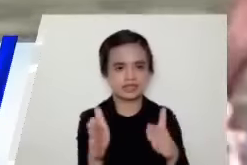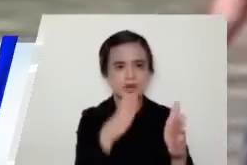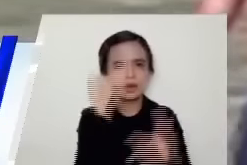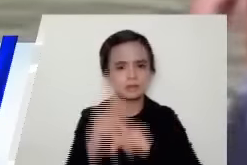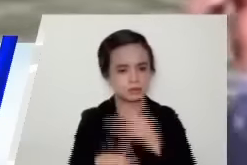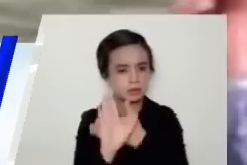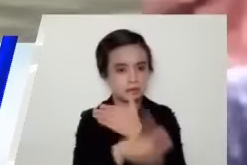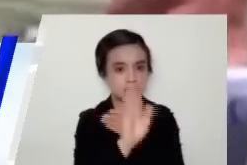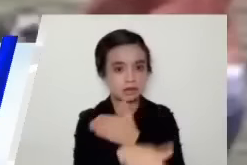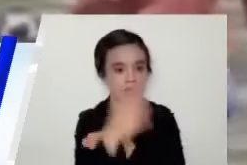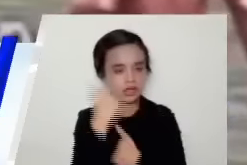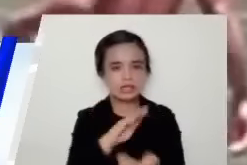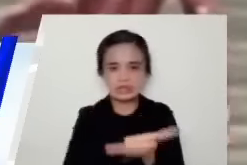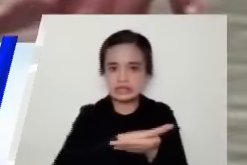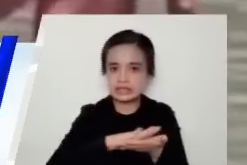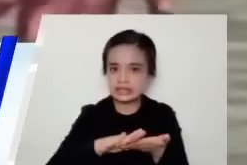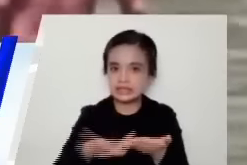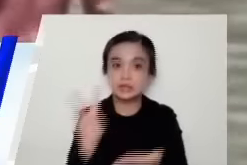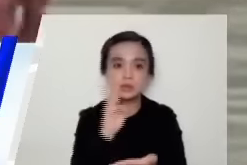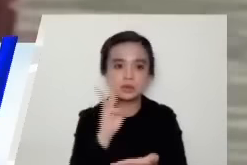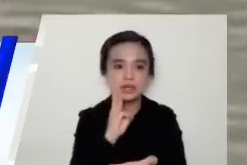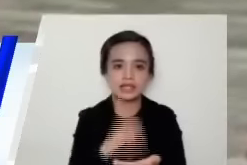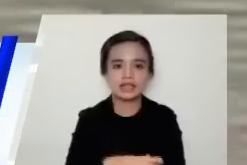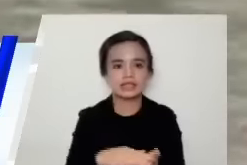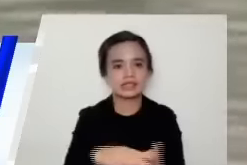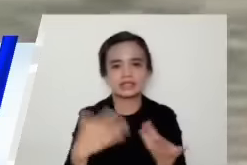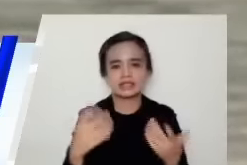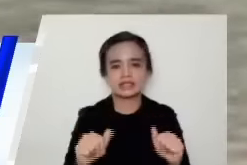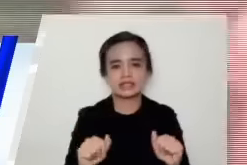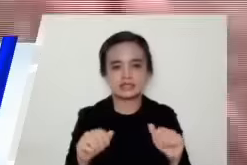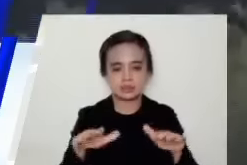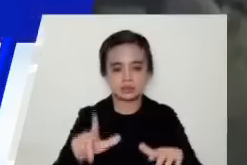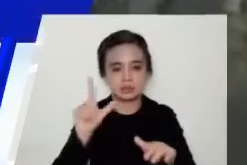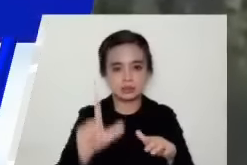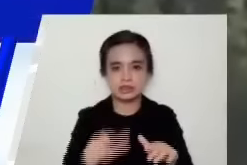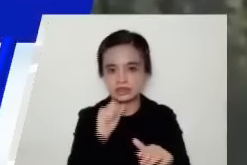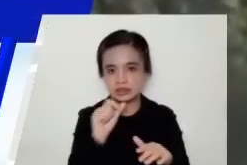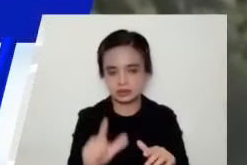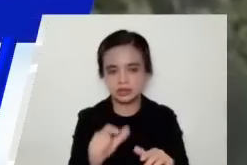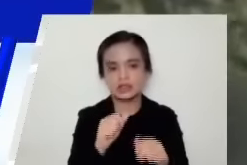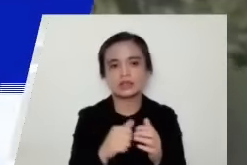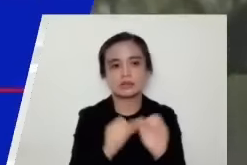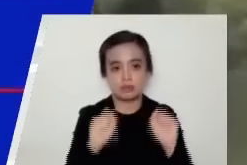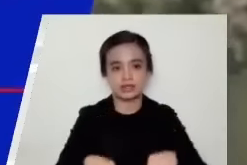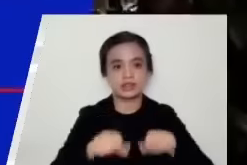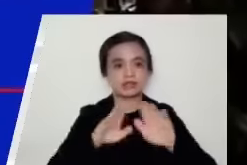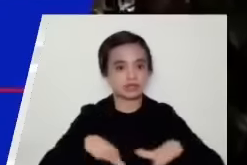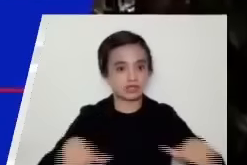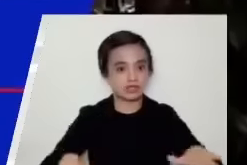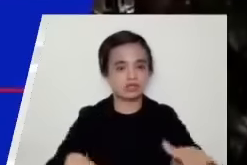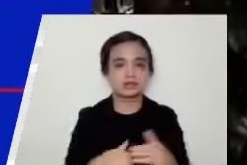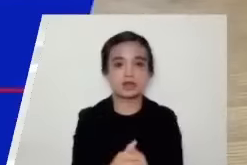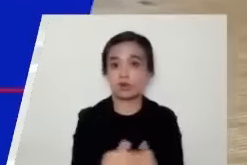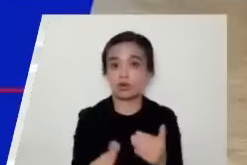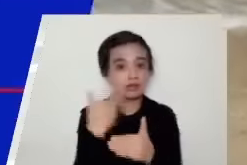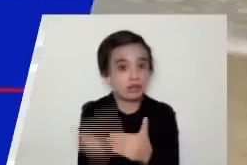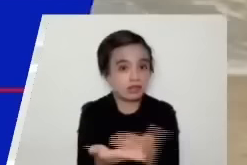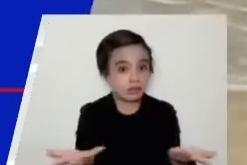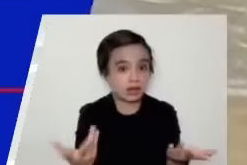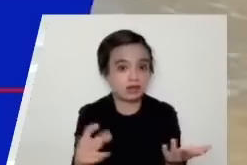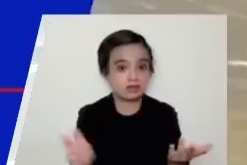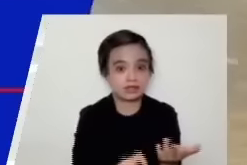tubig, mababaw din ito. Pwedeng-pwedeng magtampisaw kahit mga bata. Saan tayo sa susunod na pasyal o kahit food trip?